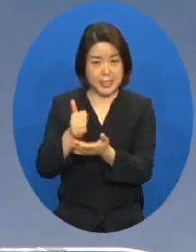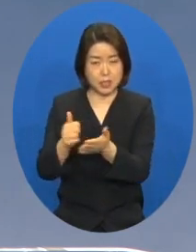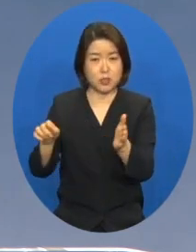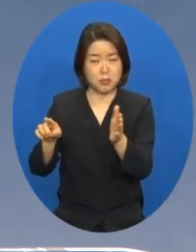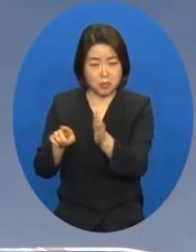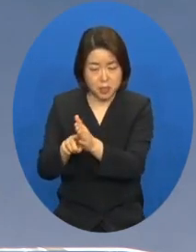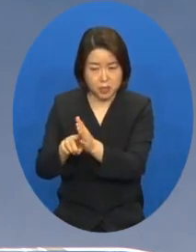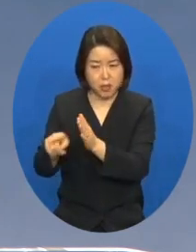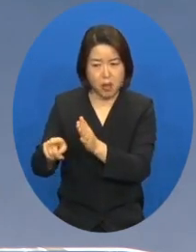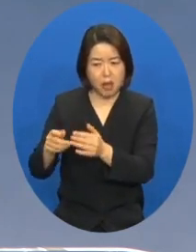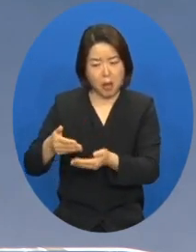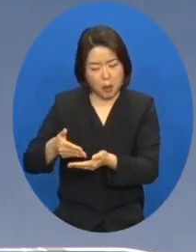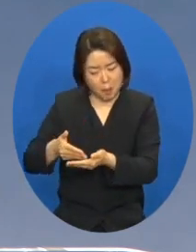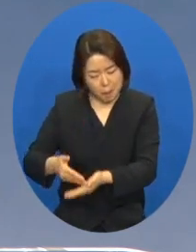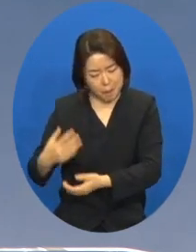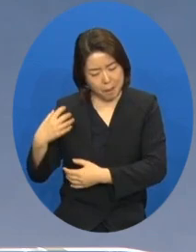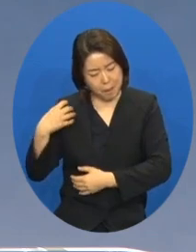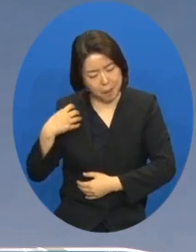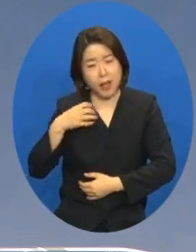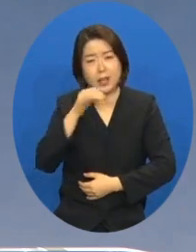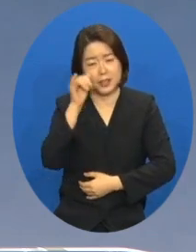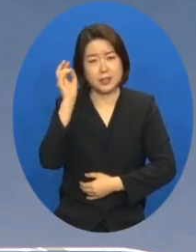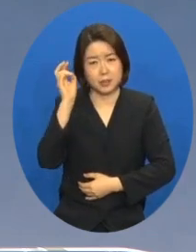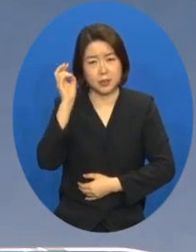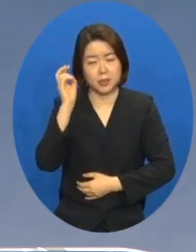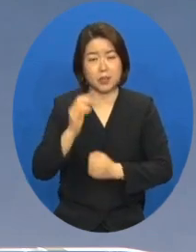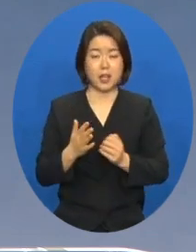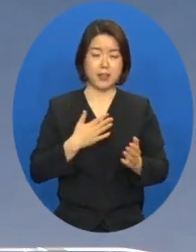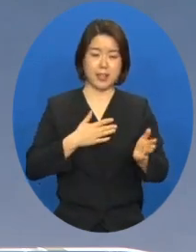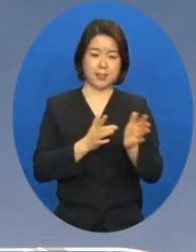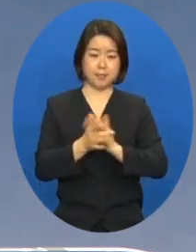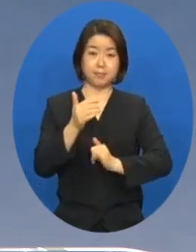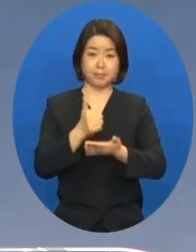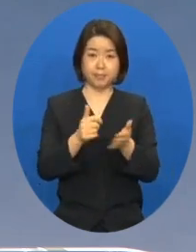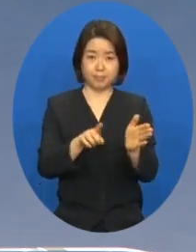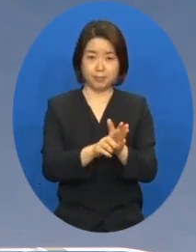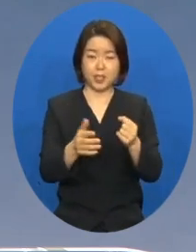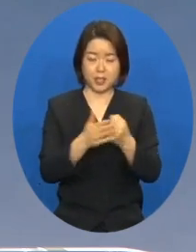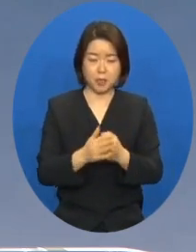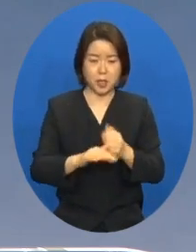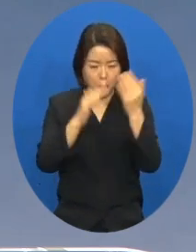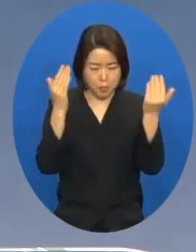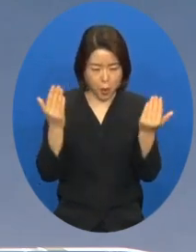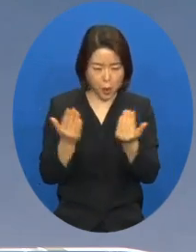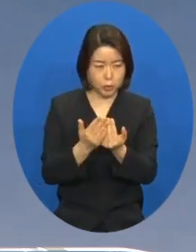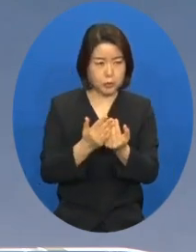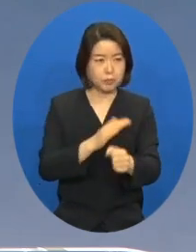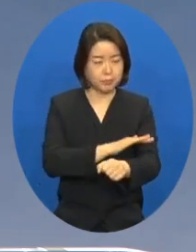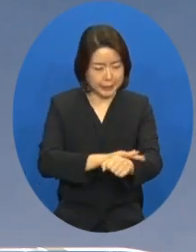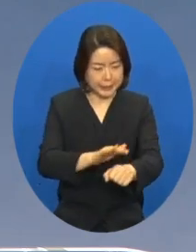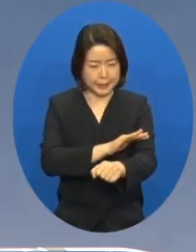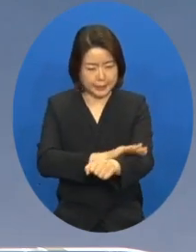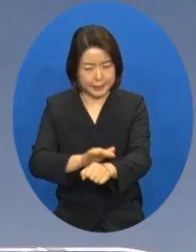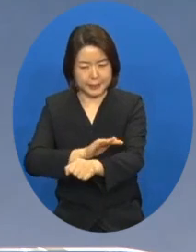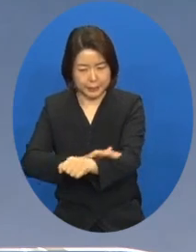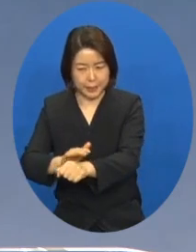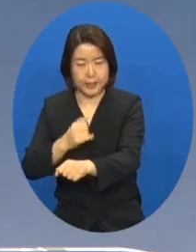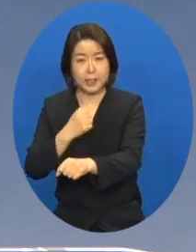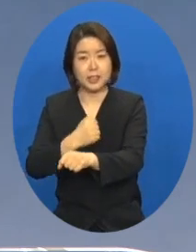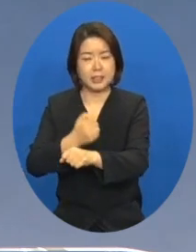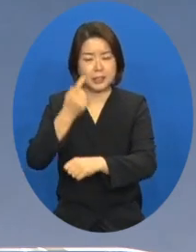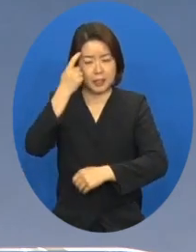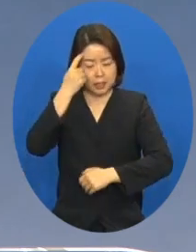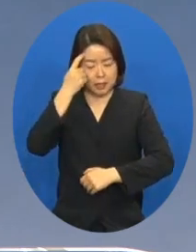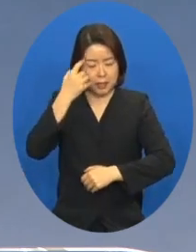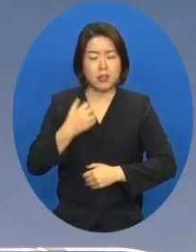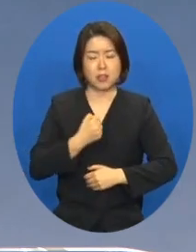무거운 짐처럼 느껴지는 겁니다. 내가 예수를 믿으니 모든 게 다 잘 돼야 된다는 강박관념에 사로잡혀져 있는